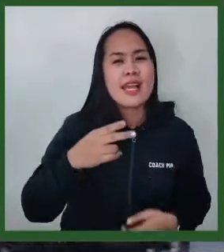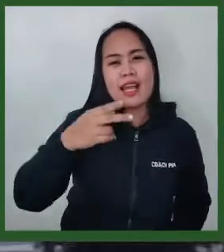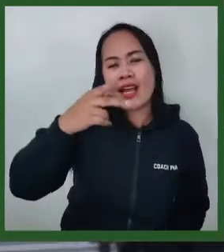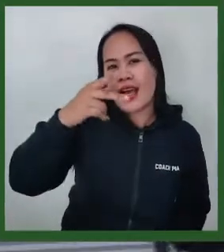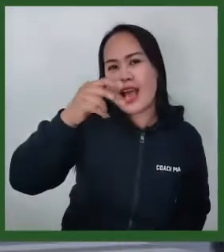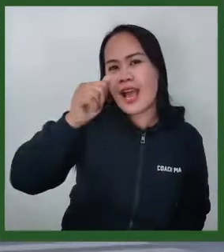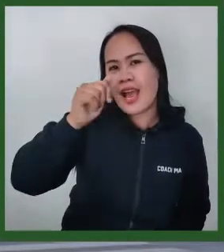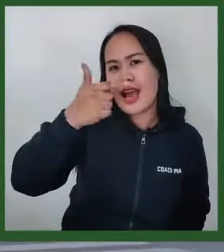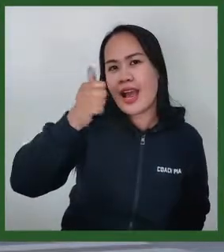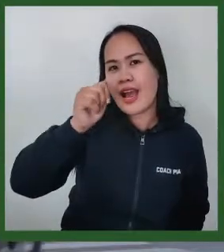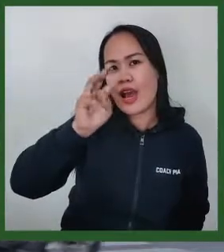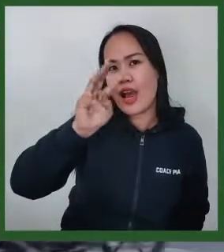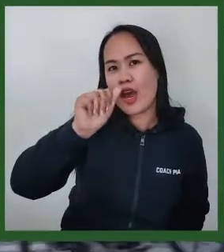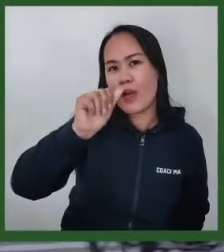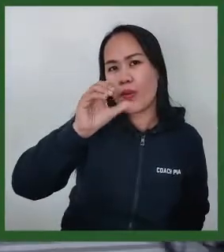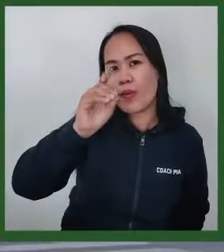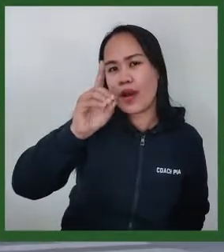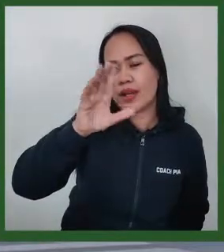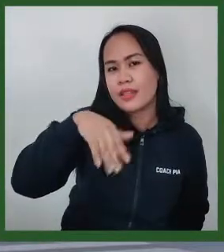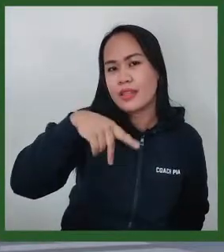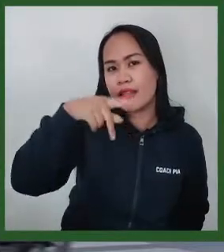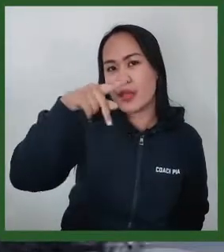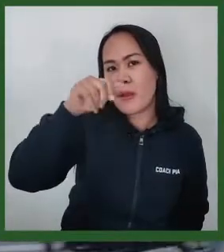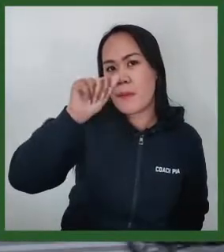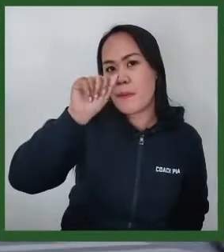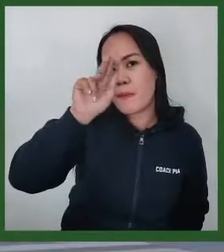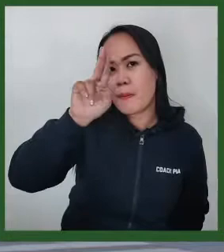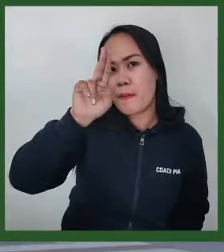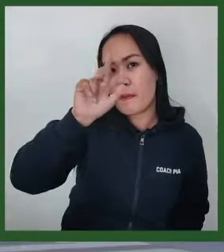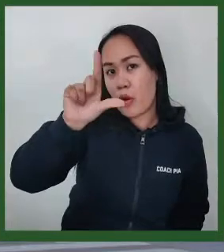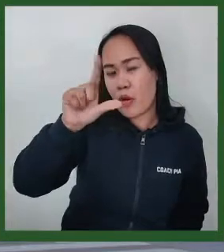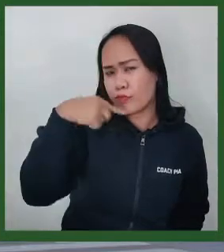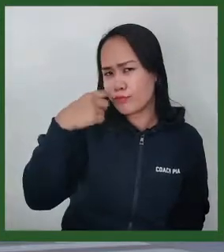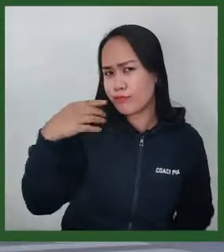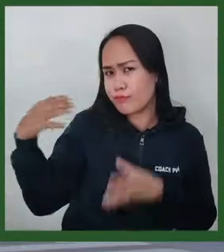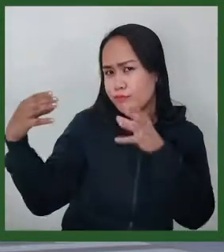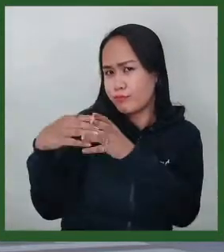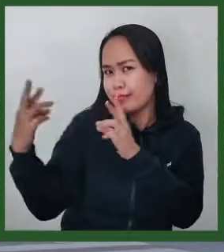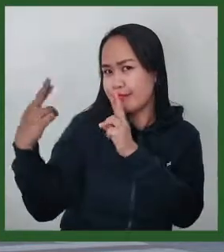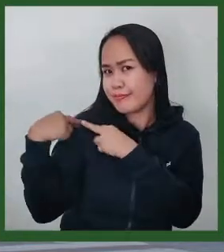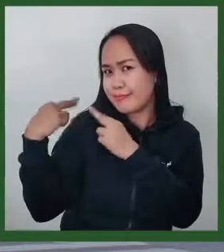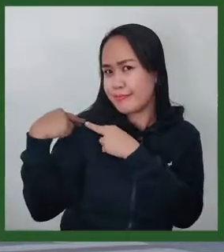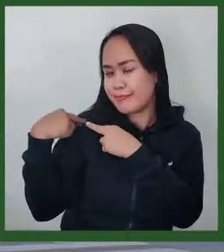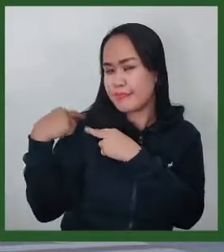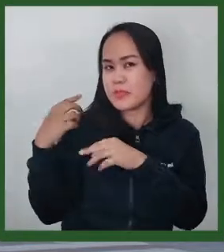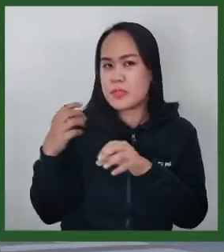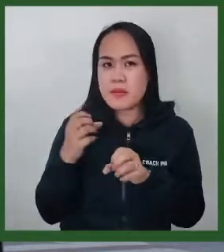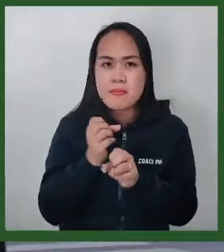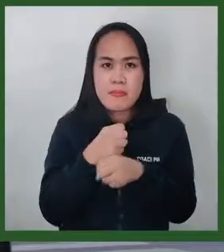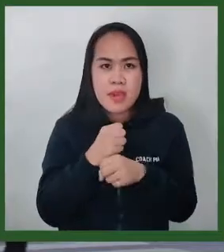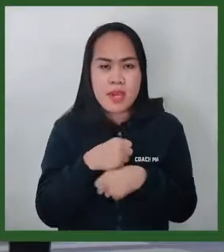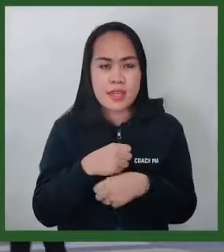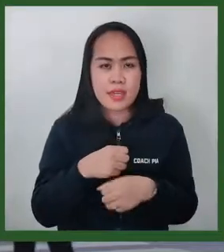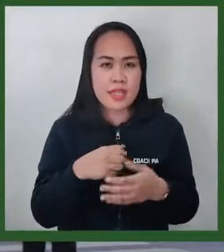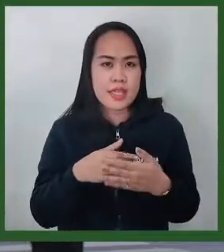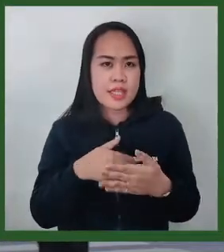rin para i-organize niya ang mga mag-aaral ng ating daycare center. At